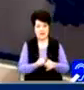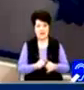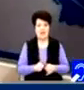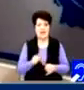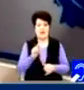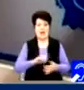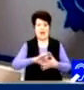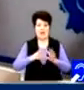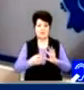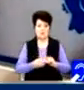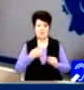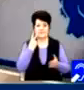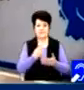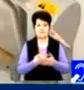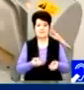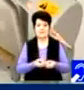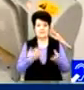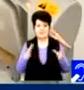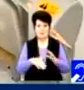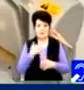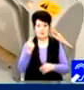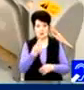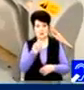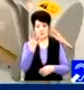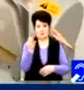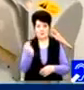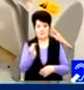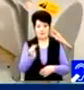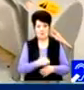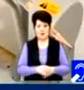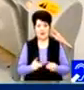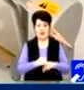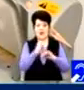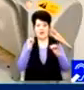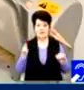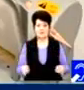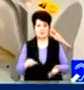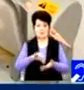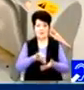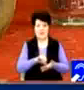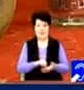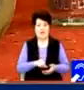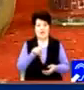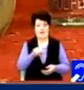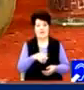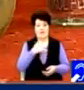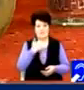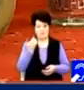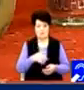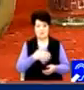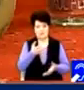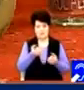adevăratele rezultate s au văzut în ziua alegerilor din 24 februarie a crescut atât rata de participare la vot cât și asumarea